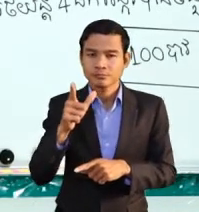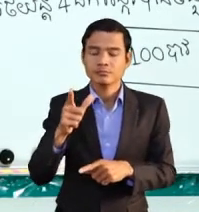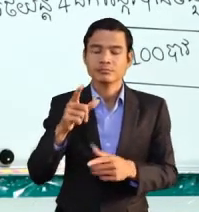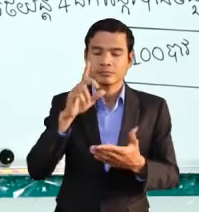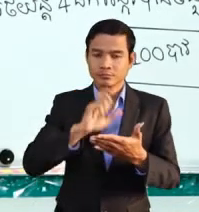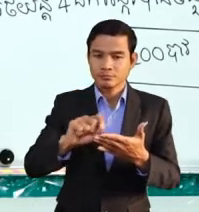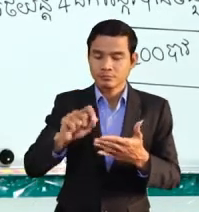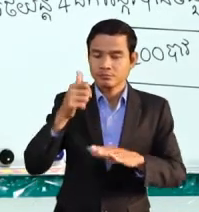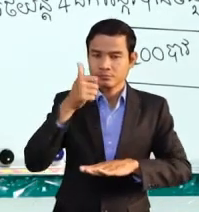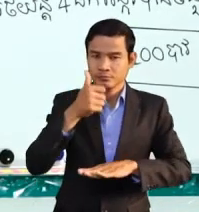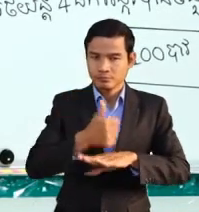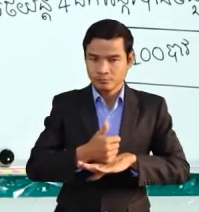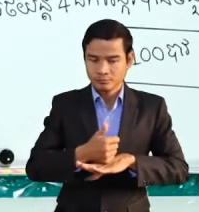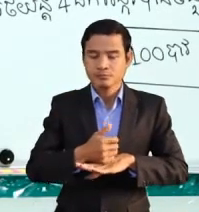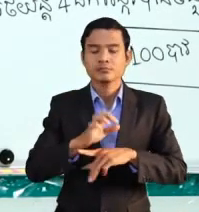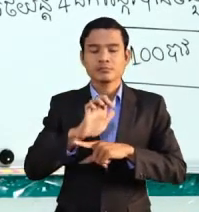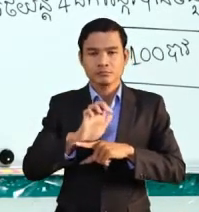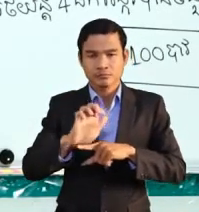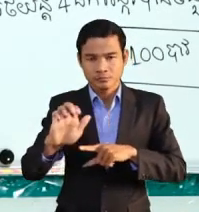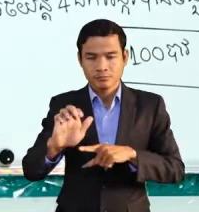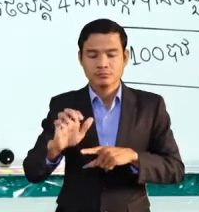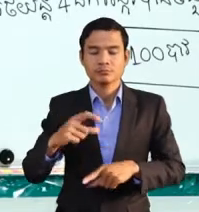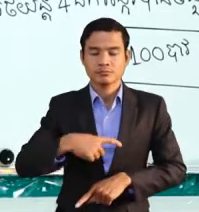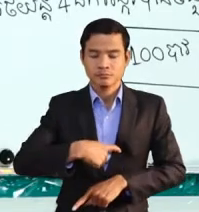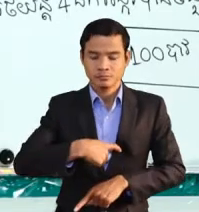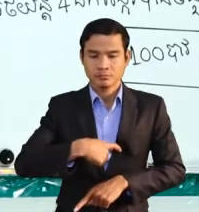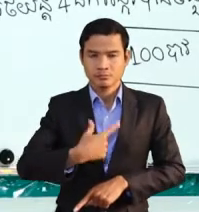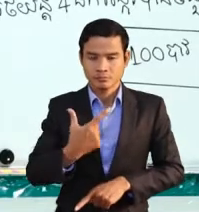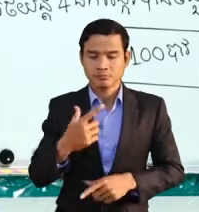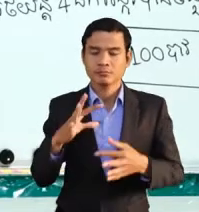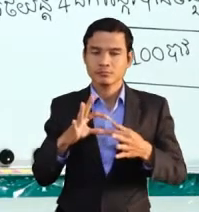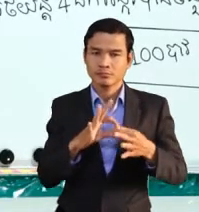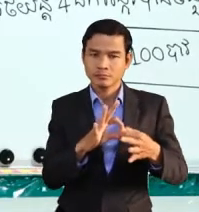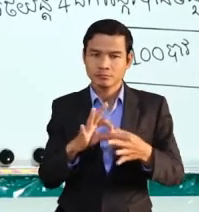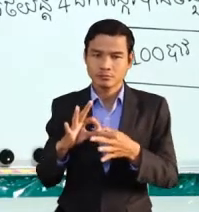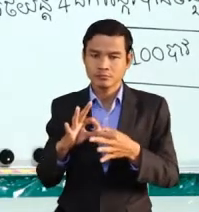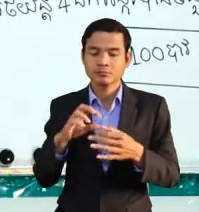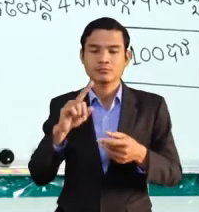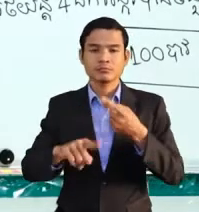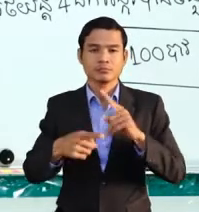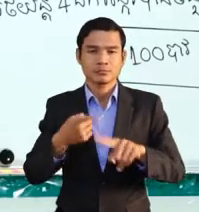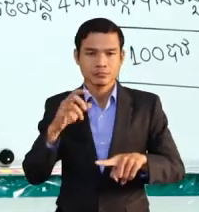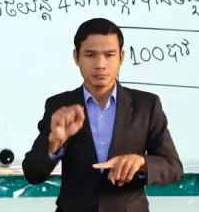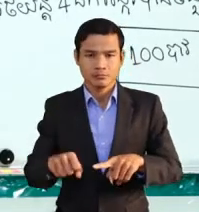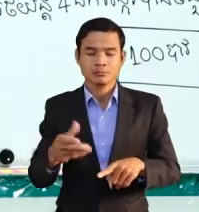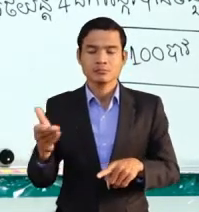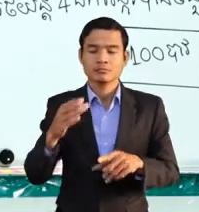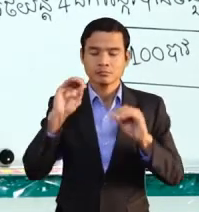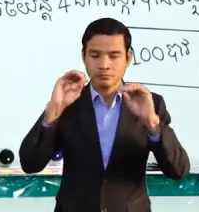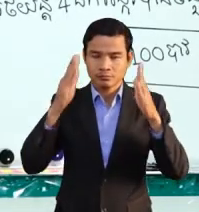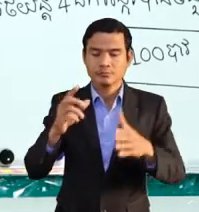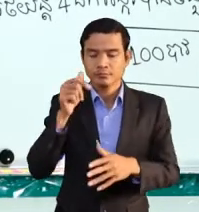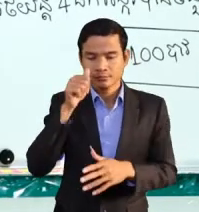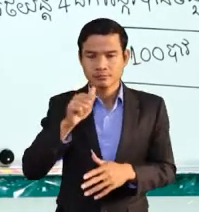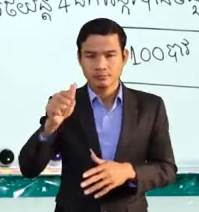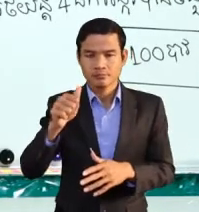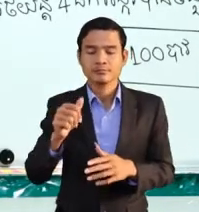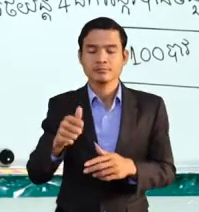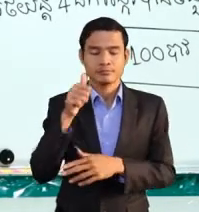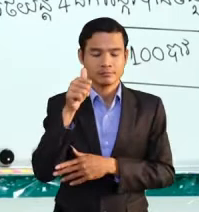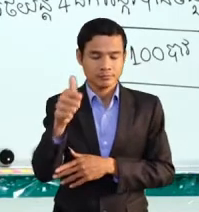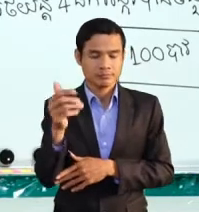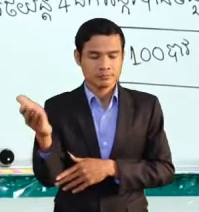xe bỏ thiên chùm nào đai tẹt tôn từ nâng là bà lệ. Chà nè khu xong từ xa chôn mê